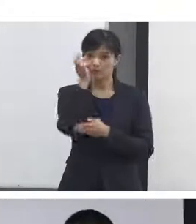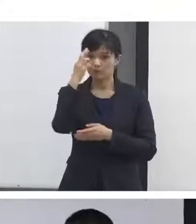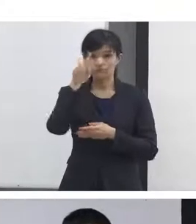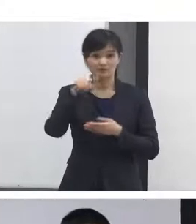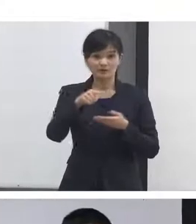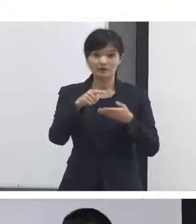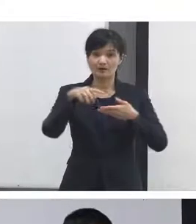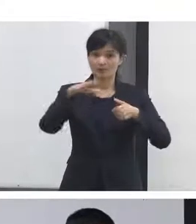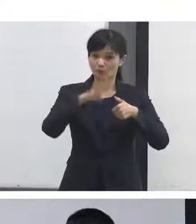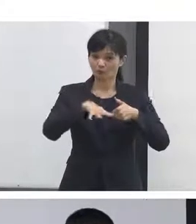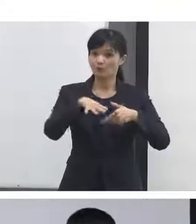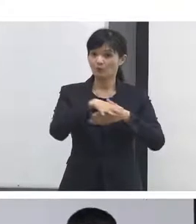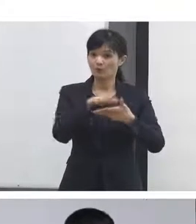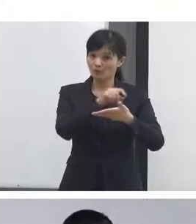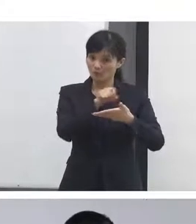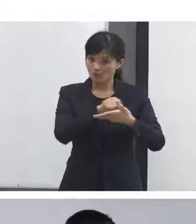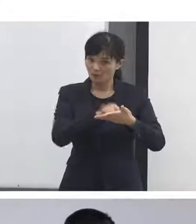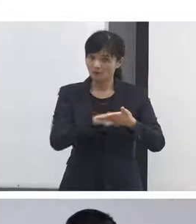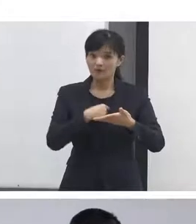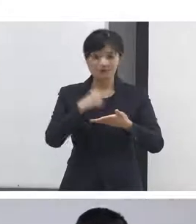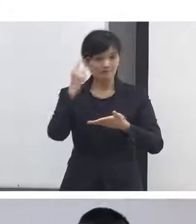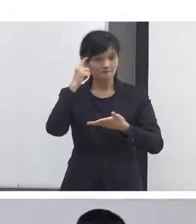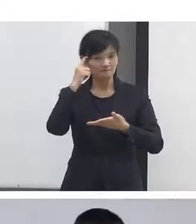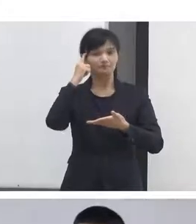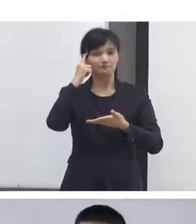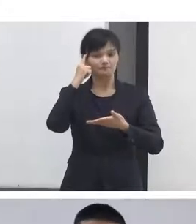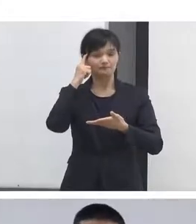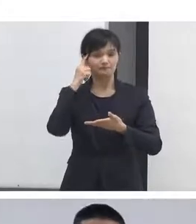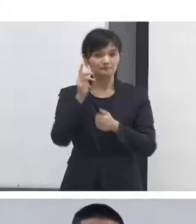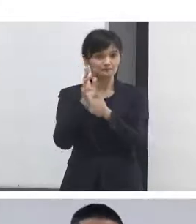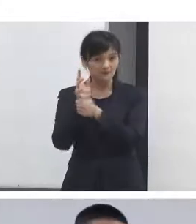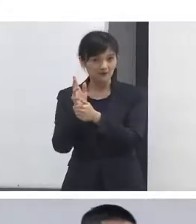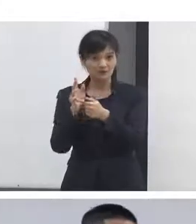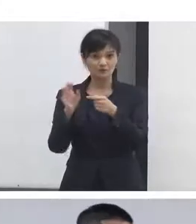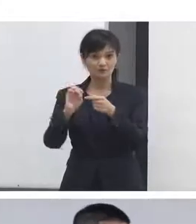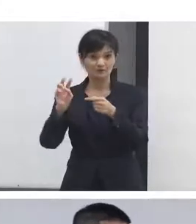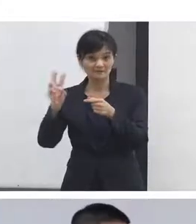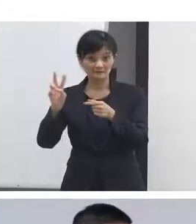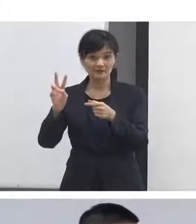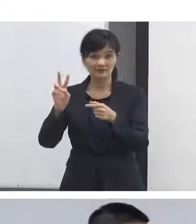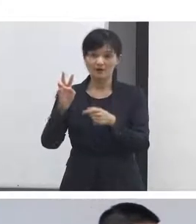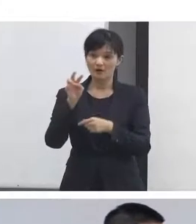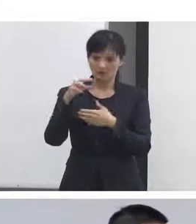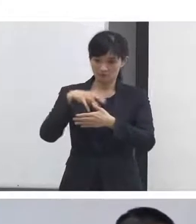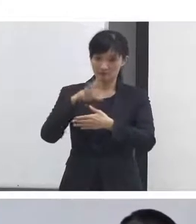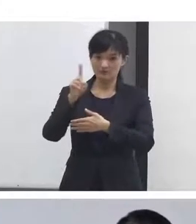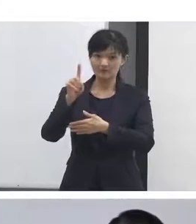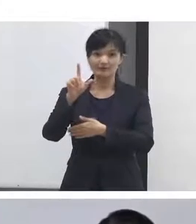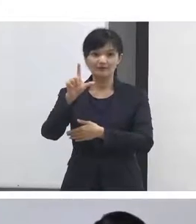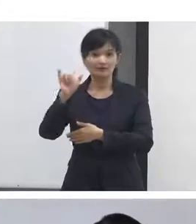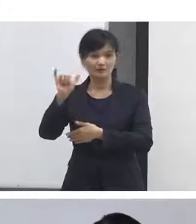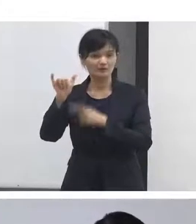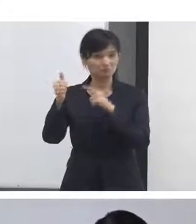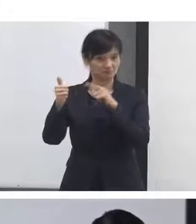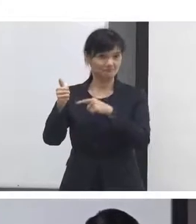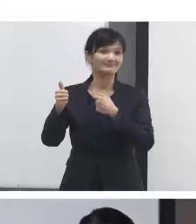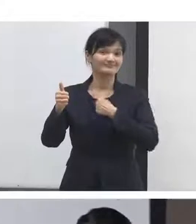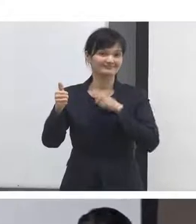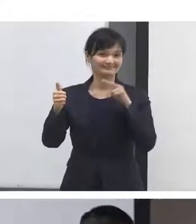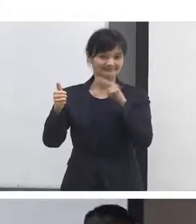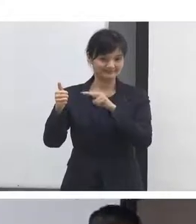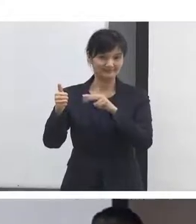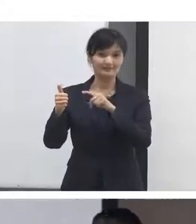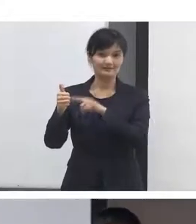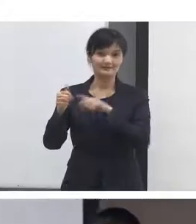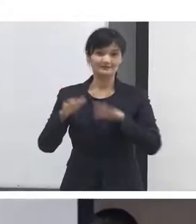所以那时候想要访问 G0V。那时候我唯一认识的 G0V 的贡献者就是 LY， 那 他是这次我们的这个议